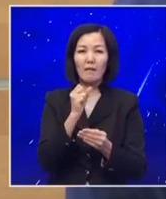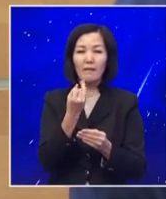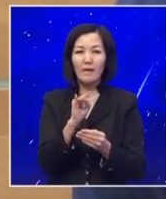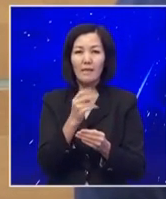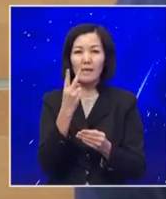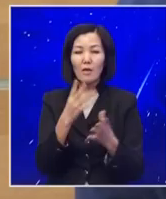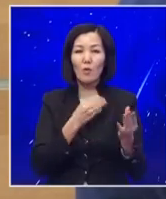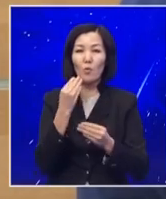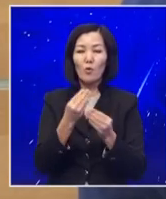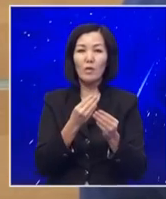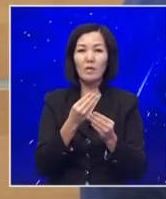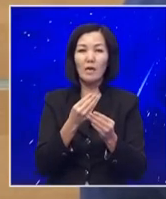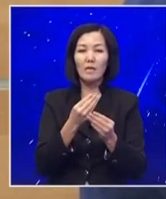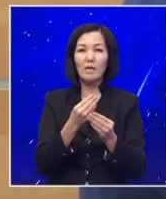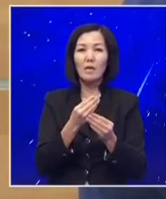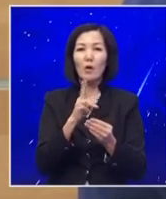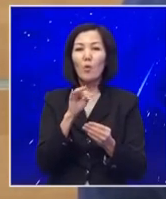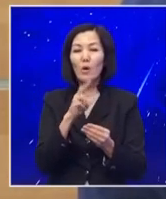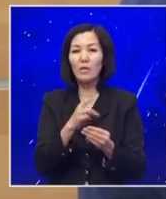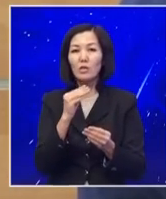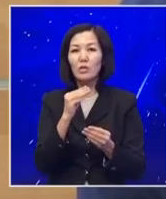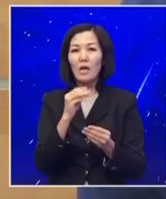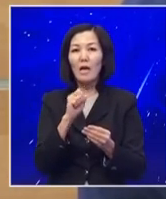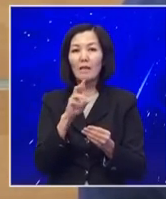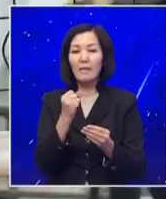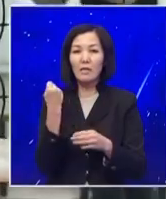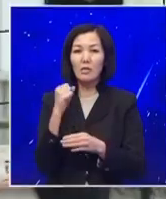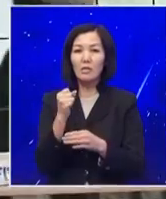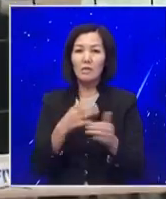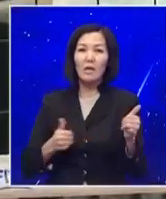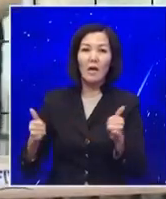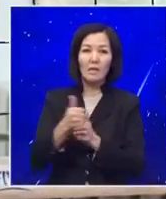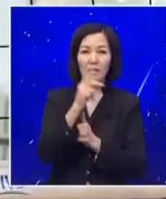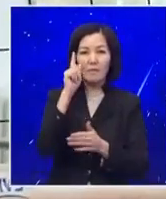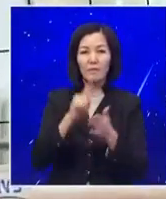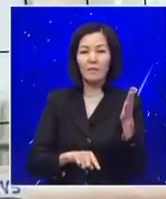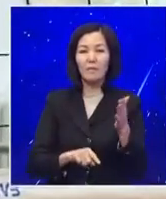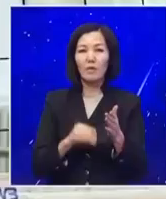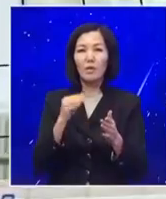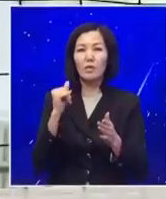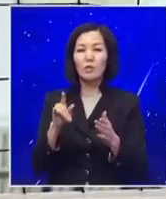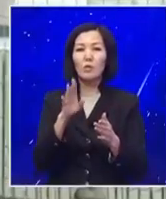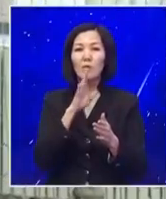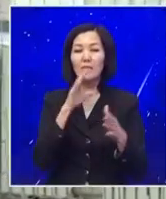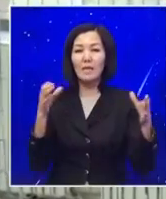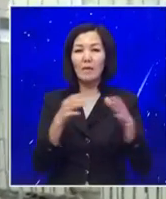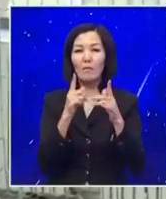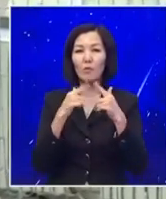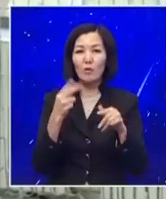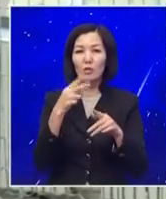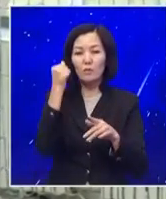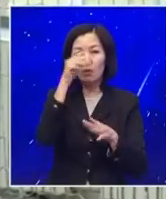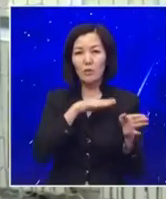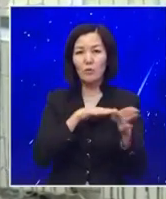кем. Қуаныш және Алтай 2-ні жеңсек, топ басына шығарымыз сөзсіз. Биыл Жетісу әйелдер волейбол командасының құрылғанына 20 жыл